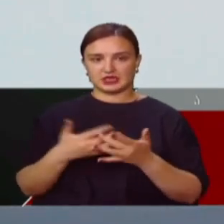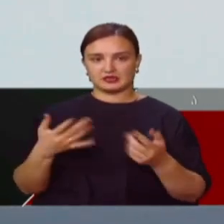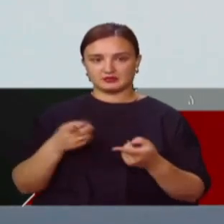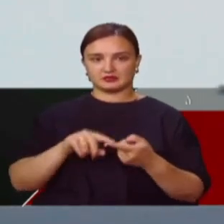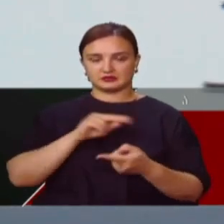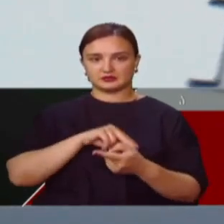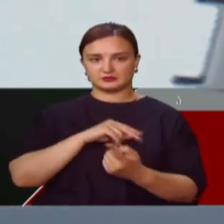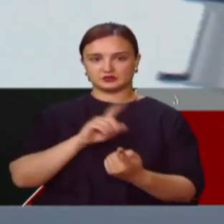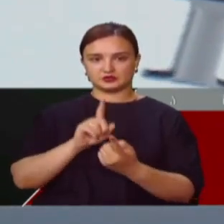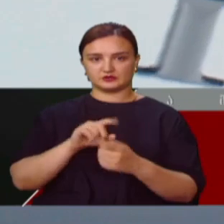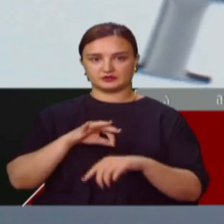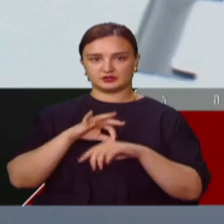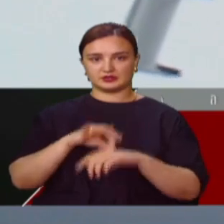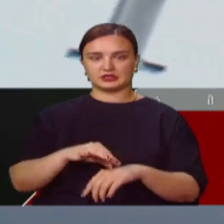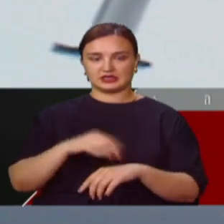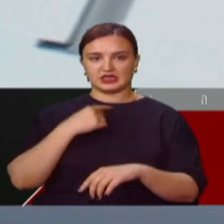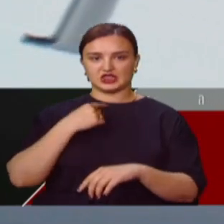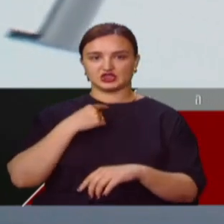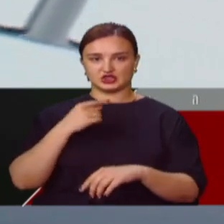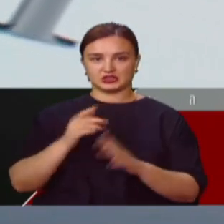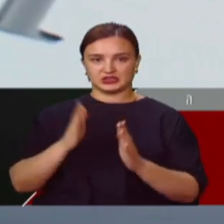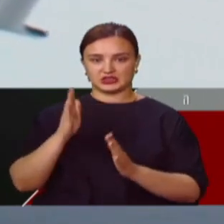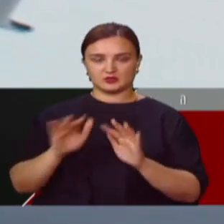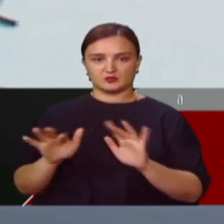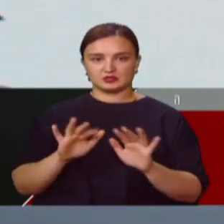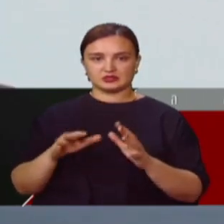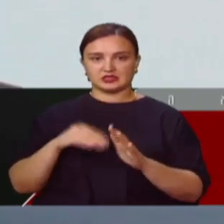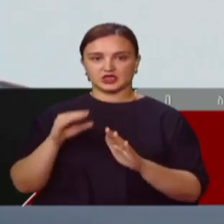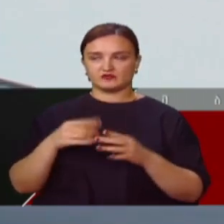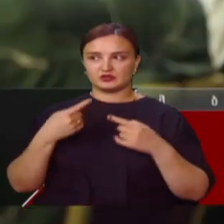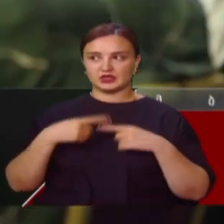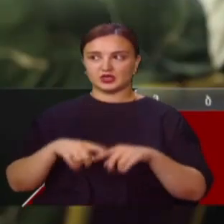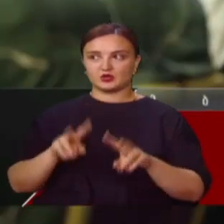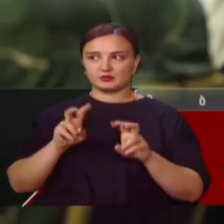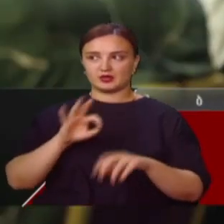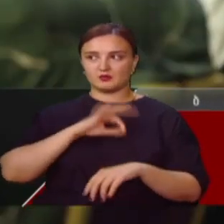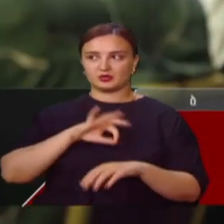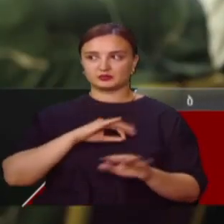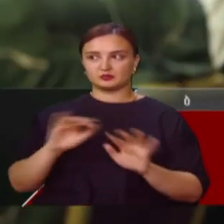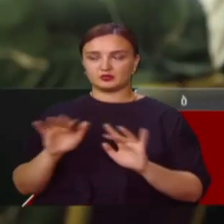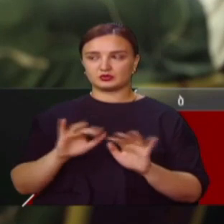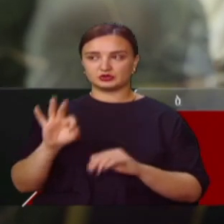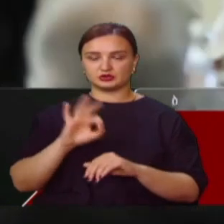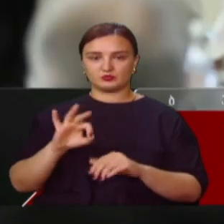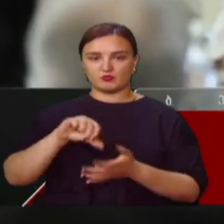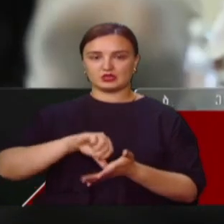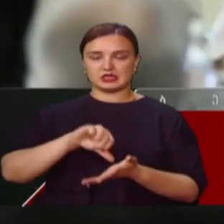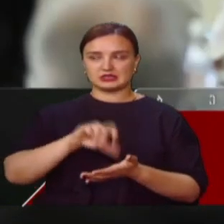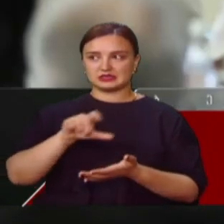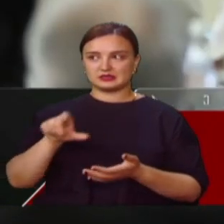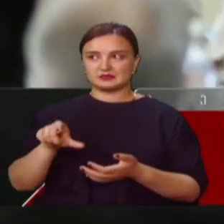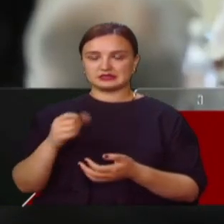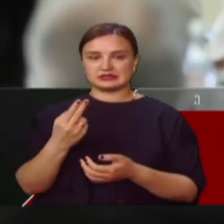სამუშაო შეხვედრა გაიმართა. კენჭისყრის პროცესში საარჩევნო ტექნოლოგიების დანერგვისა და გამოყენების პროცესის შესახებ ინფორმაცია მონაწილეებს